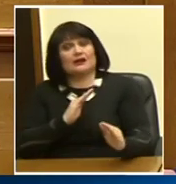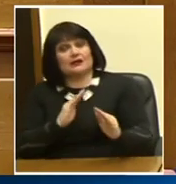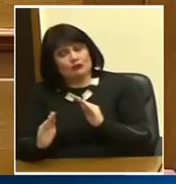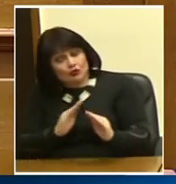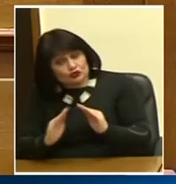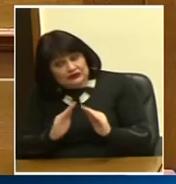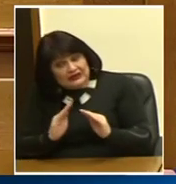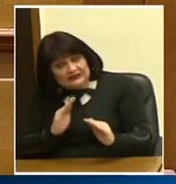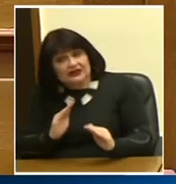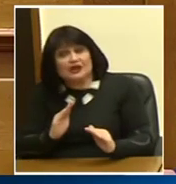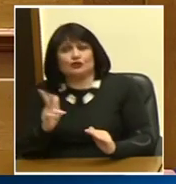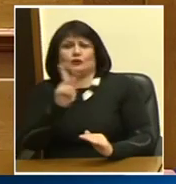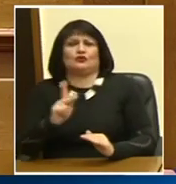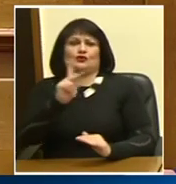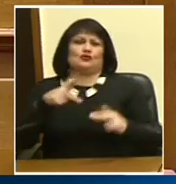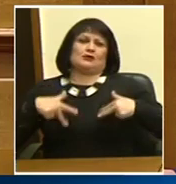θωράκιση του κοινωνικού κράτους.